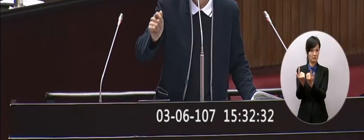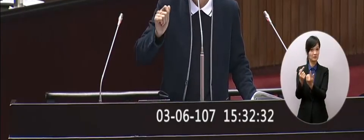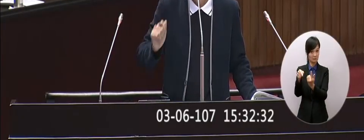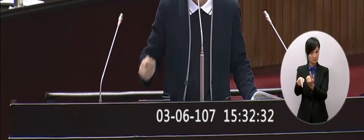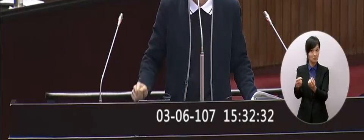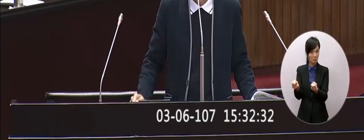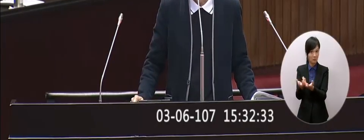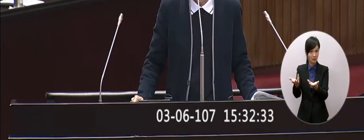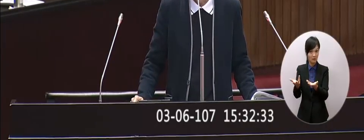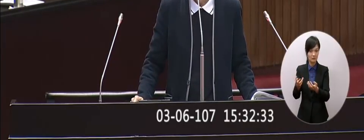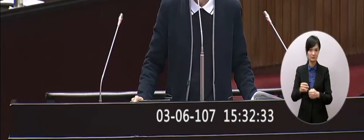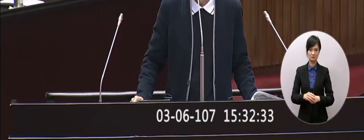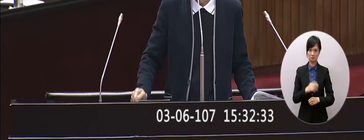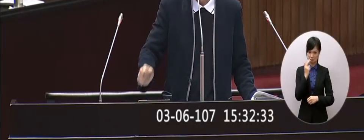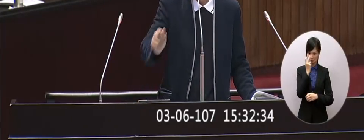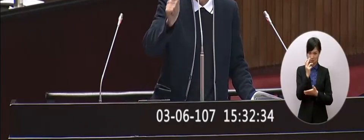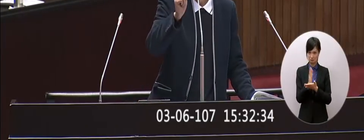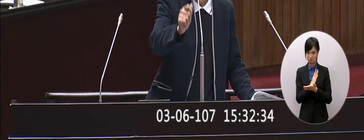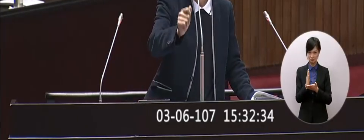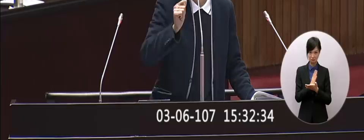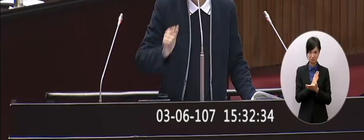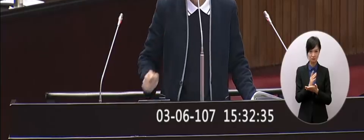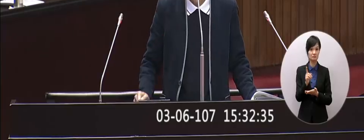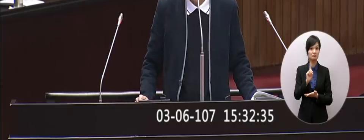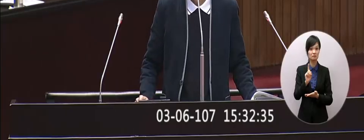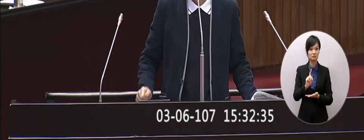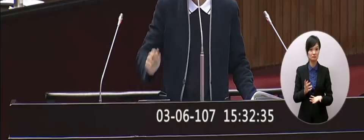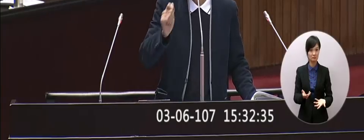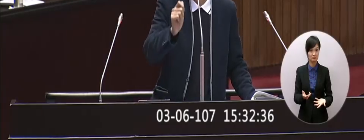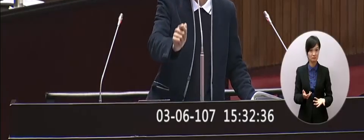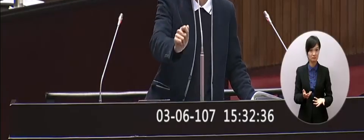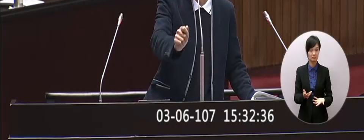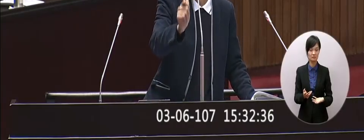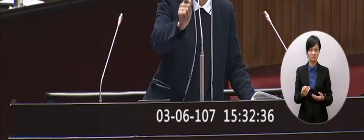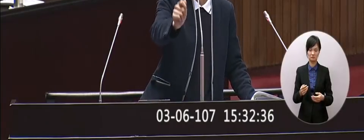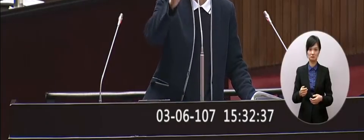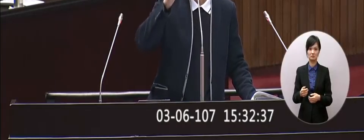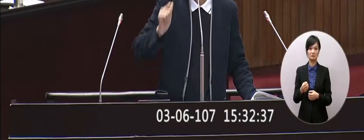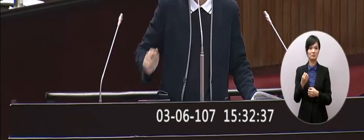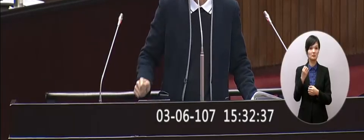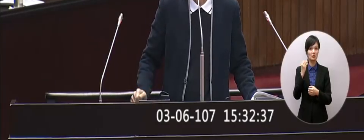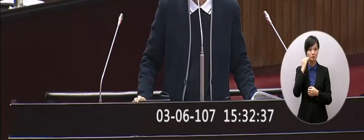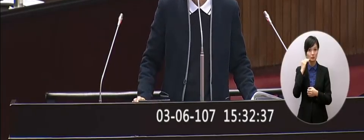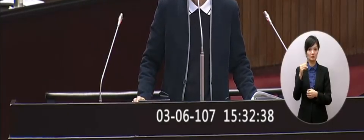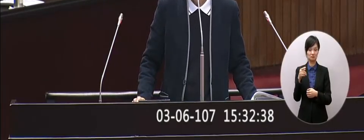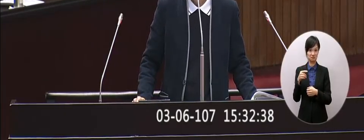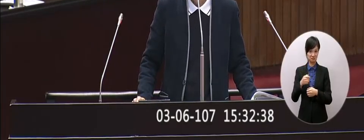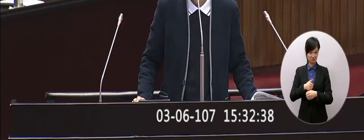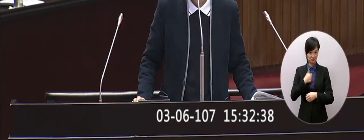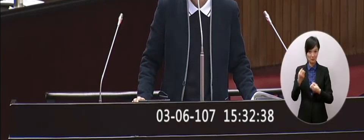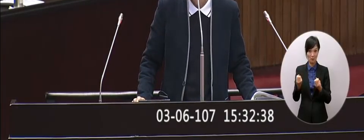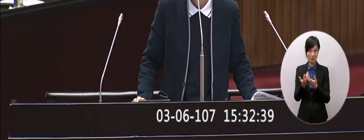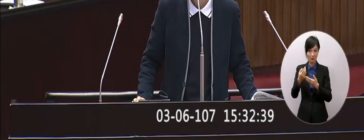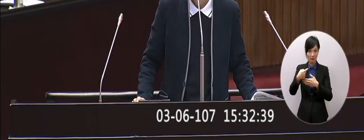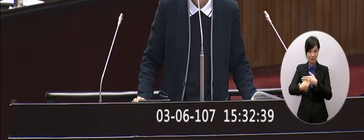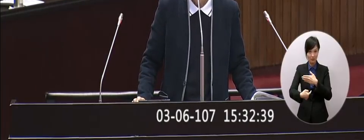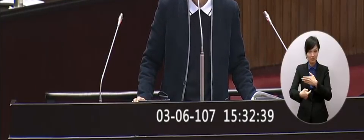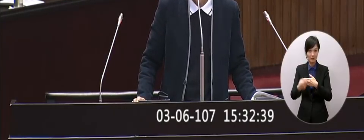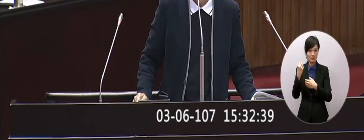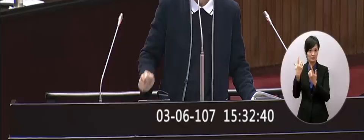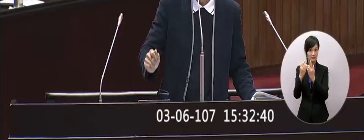这个检查的认定是以属地发生的地点在新北市，就由新北市